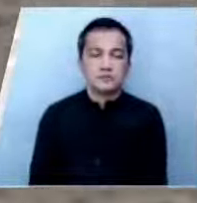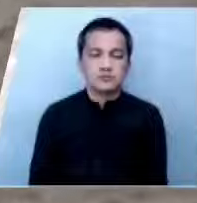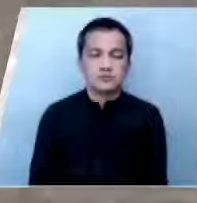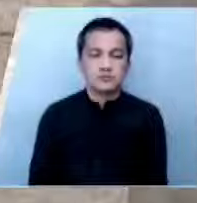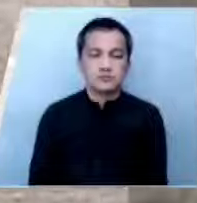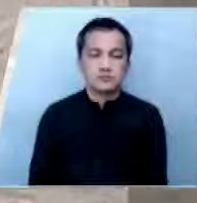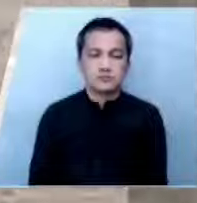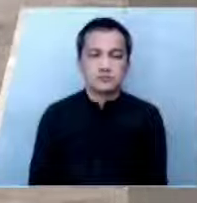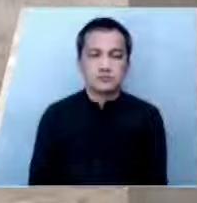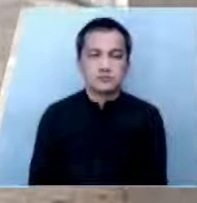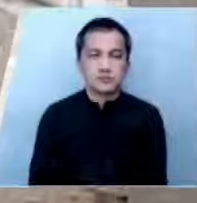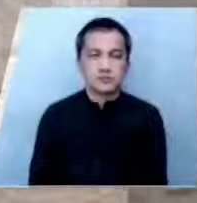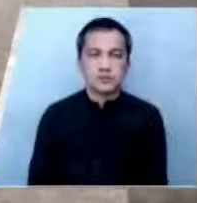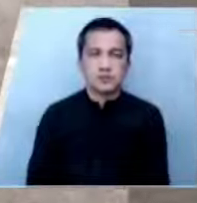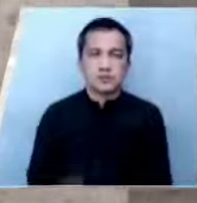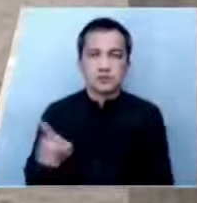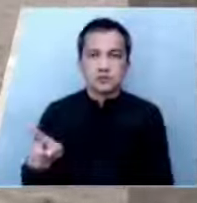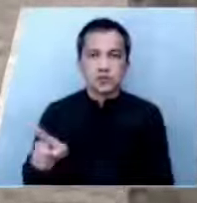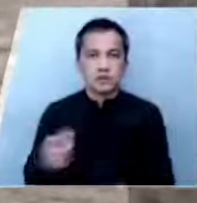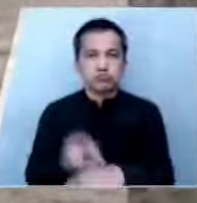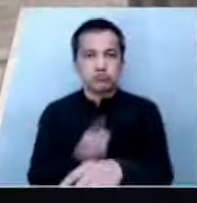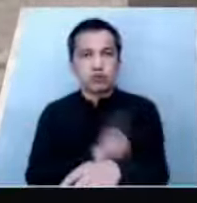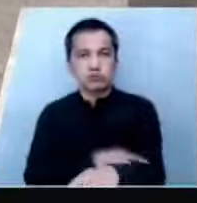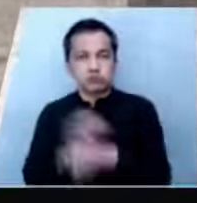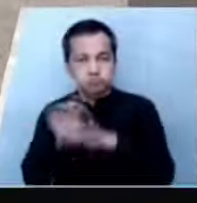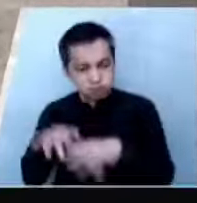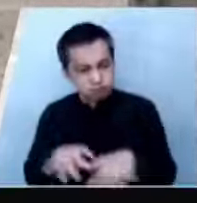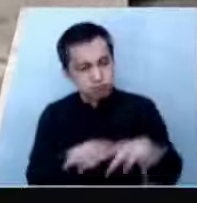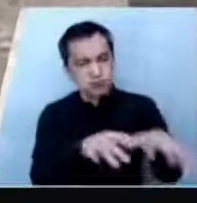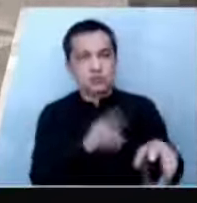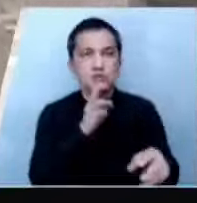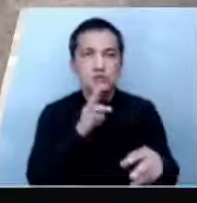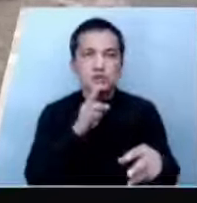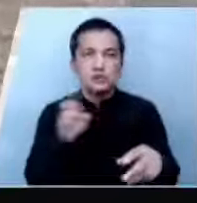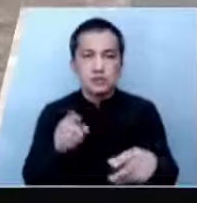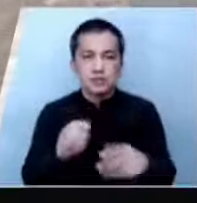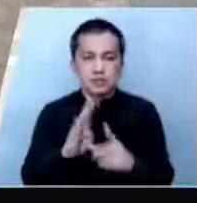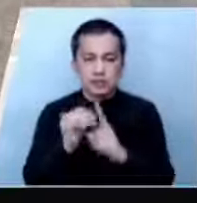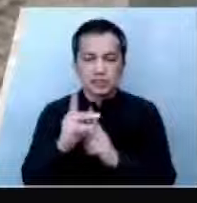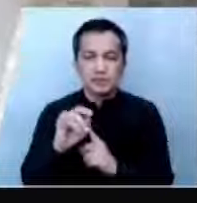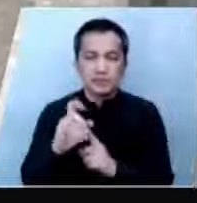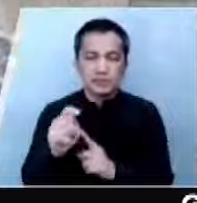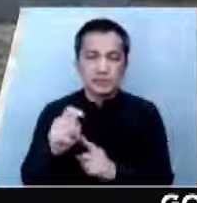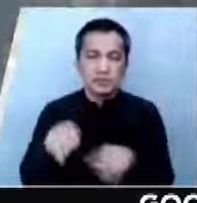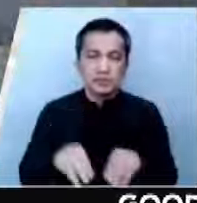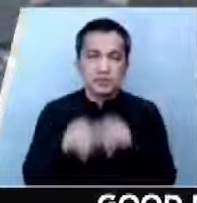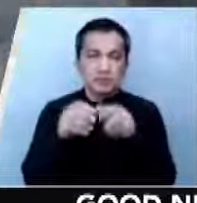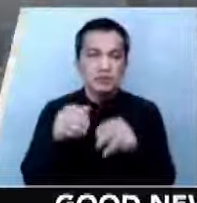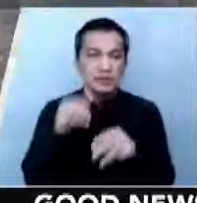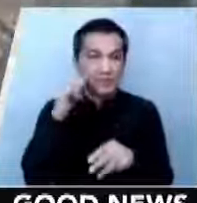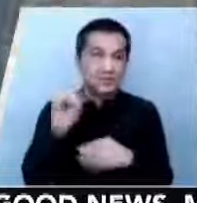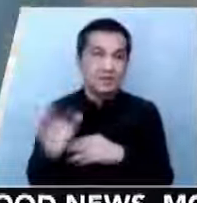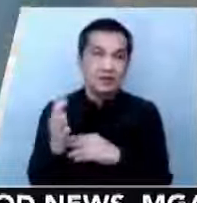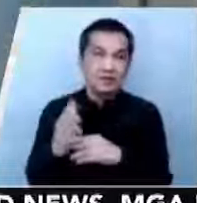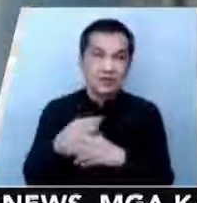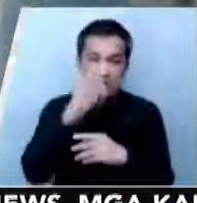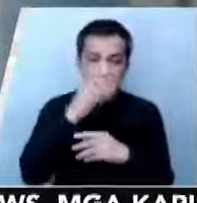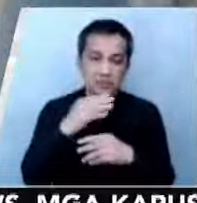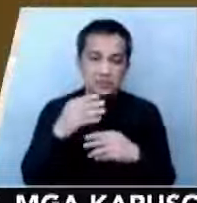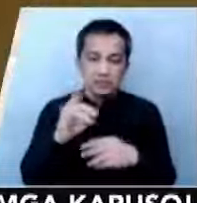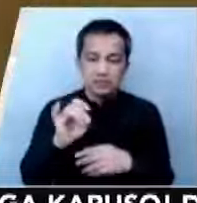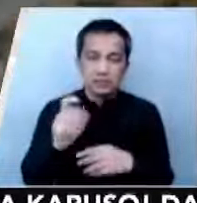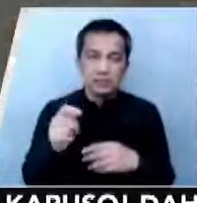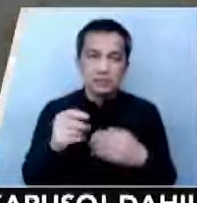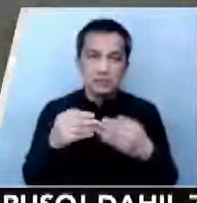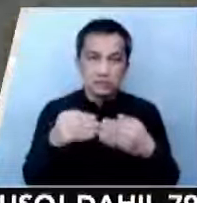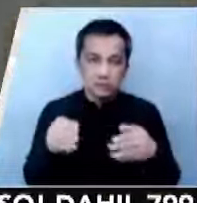Ganito kalakas ang ragasa ng tubig palabas sa Kailanan Creek sa Barangay Dampalit, Malabon kahapon ng umaga matapos masira ang Dampalit Tide Control Gate.